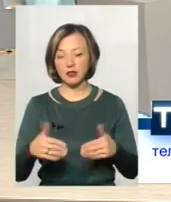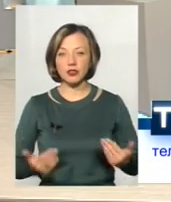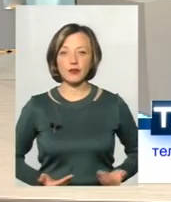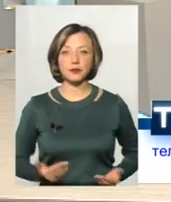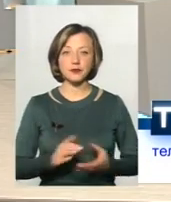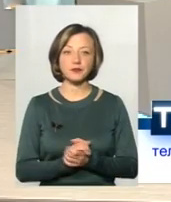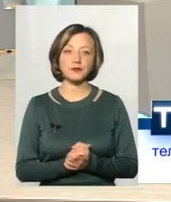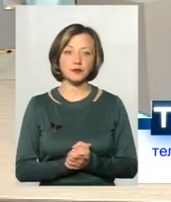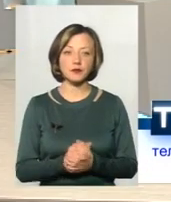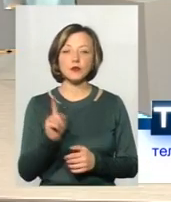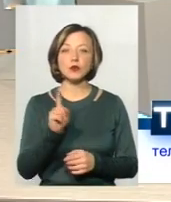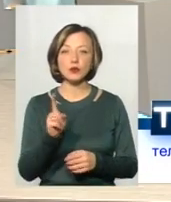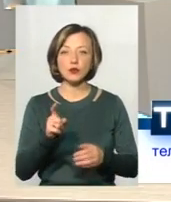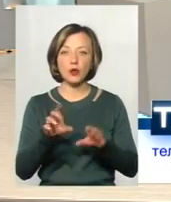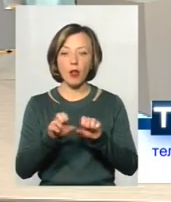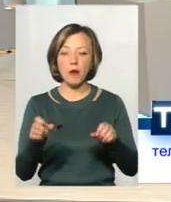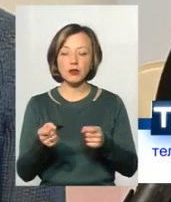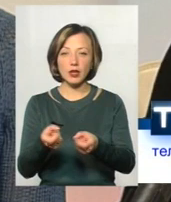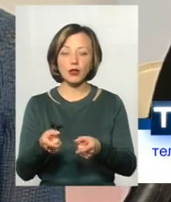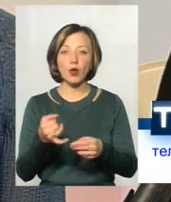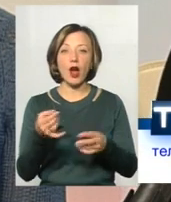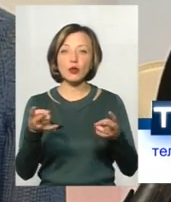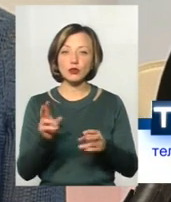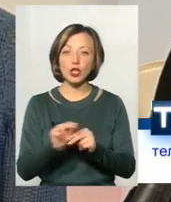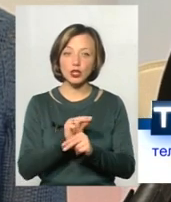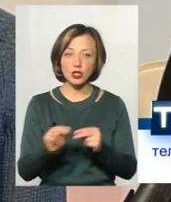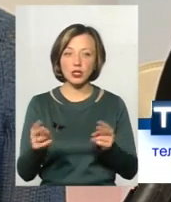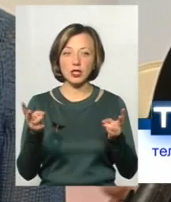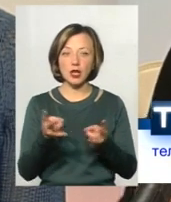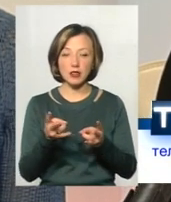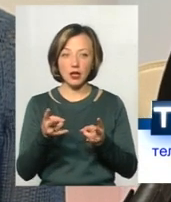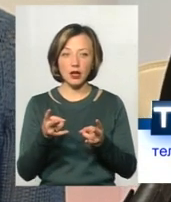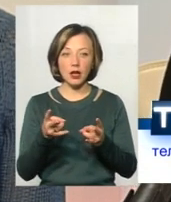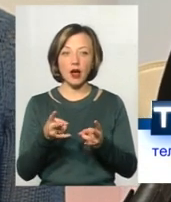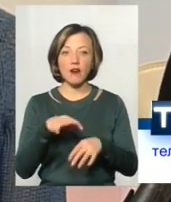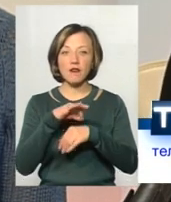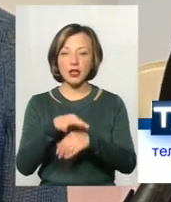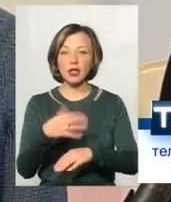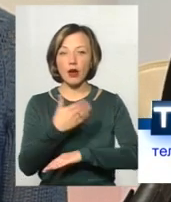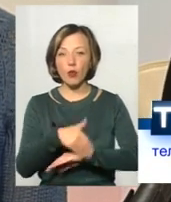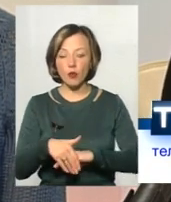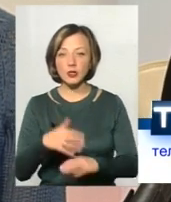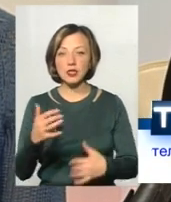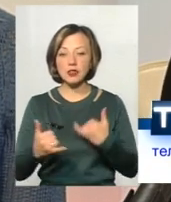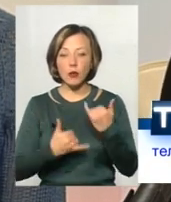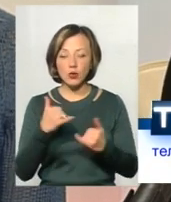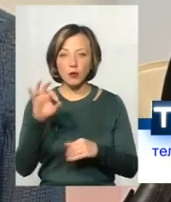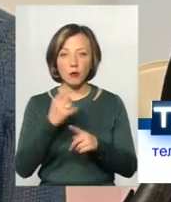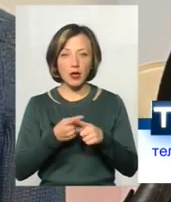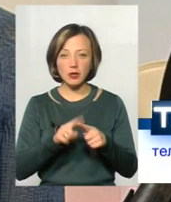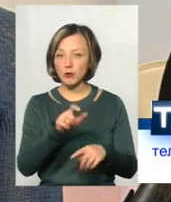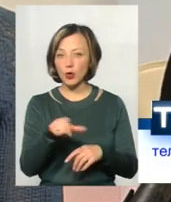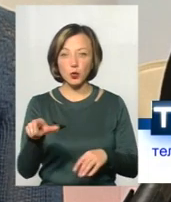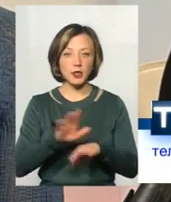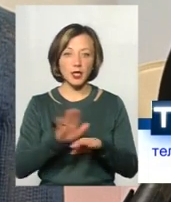очень все, мы как-то, ну что там, колбаску кину, а нужно лечить, надо выводить на улицу, надо заботиться об этом, люди